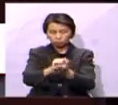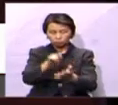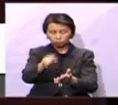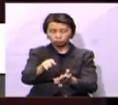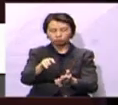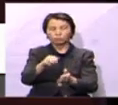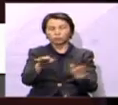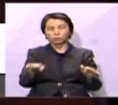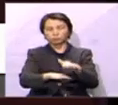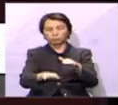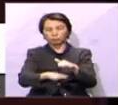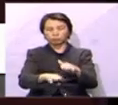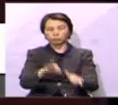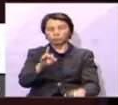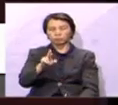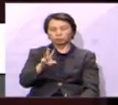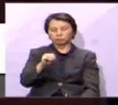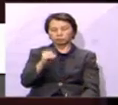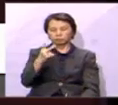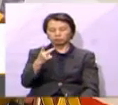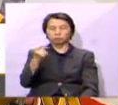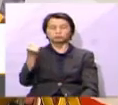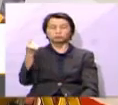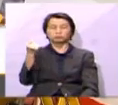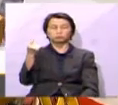rancangan Malaysia ke-11.